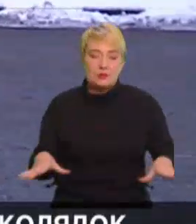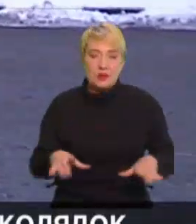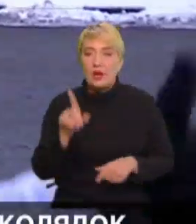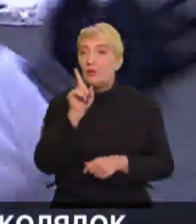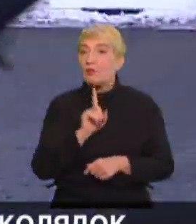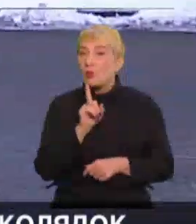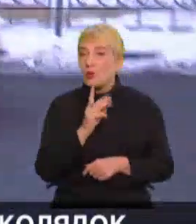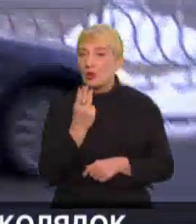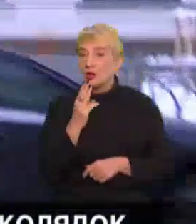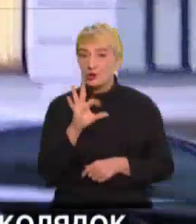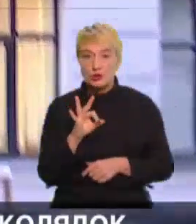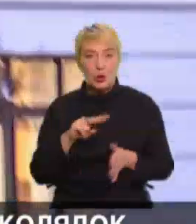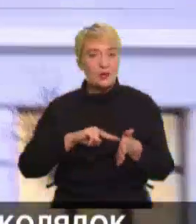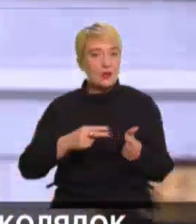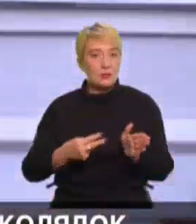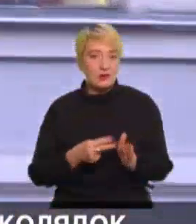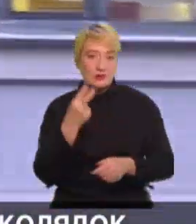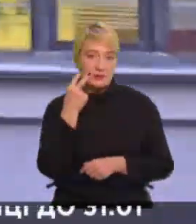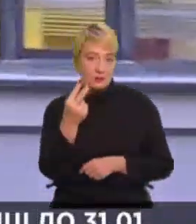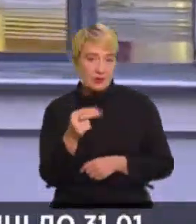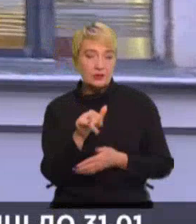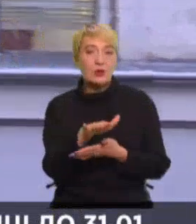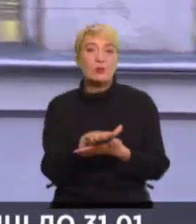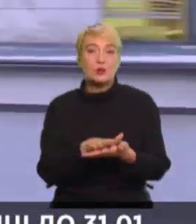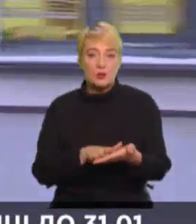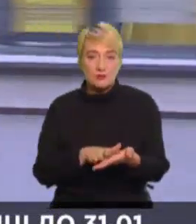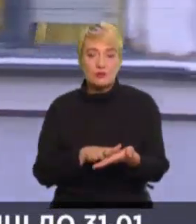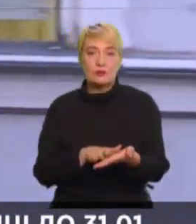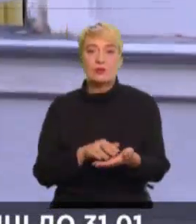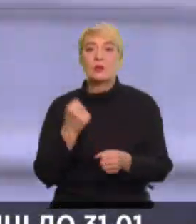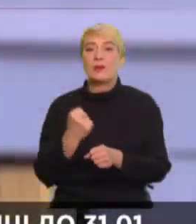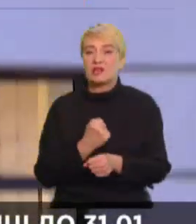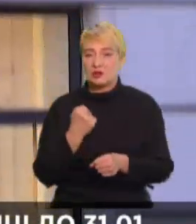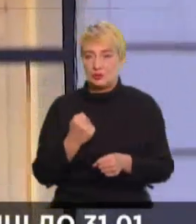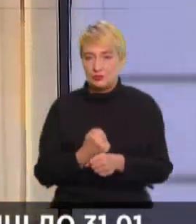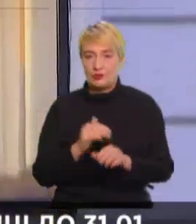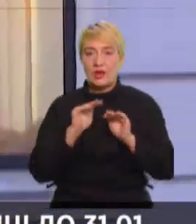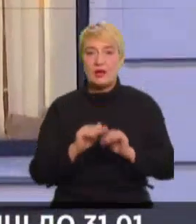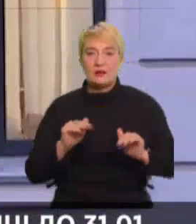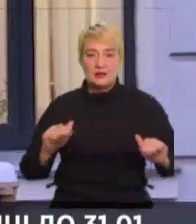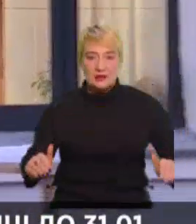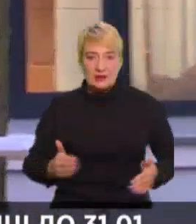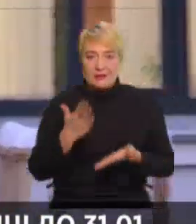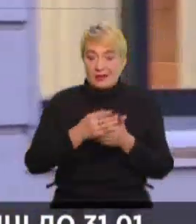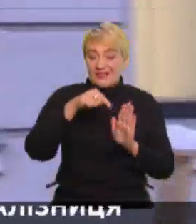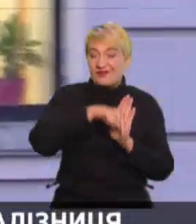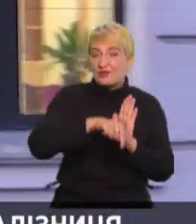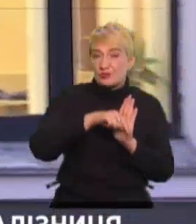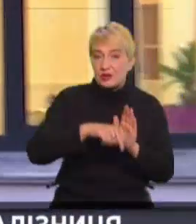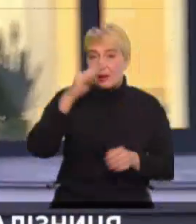планується. Бачимо, що зараз групи продовженого дня, вони працюють, діти перебувають у закладі,